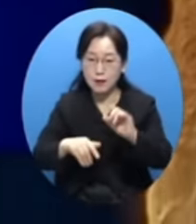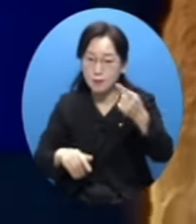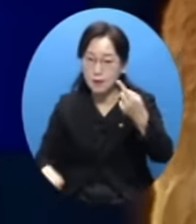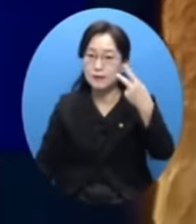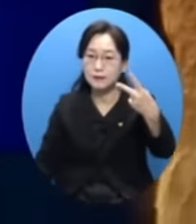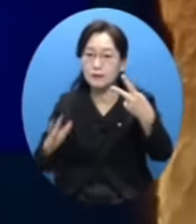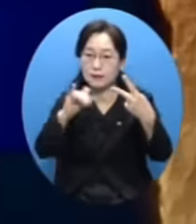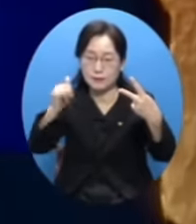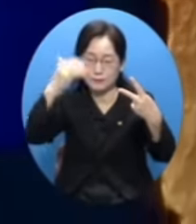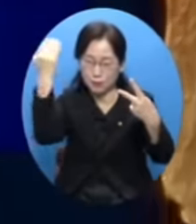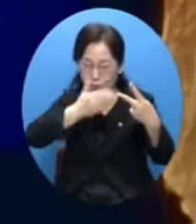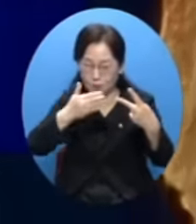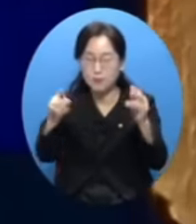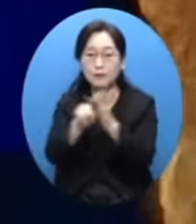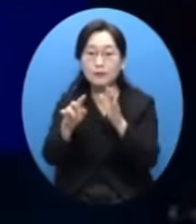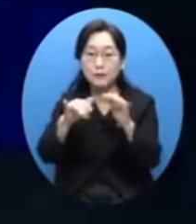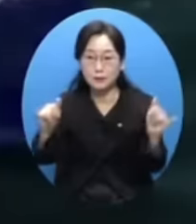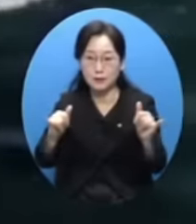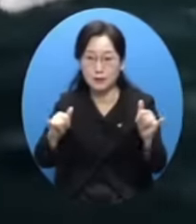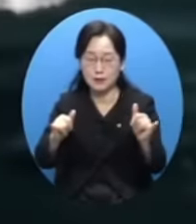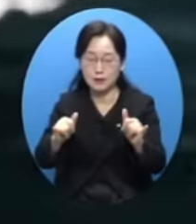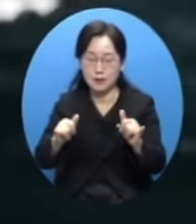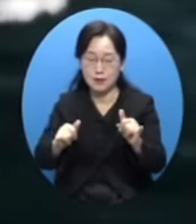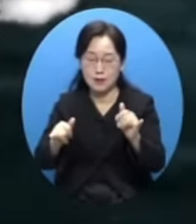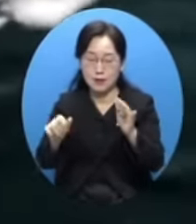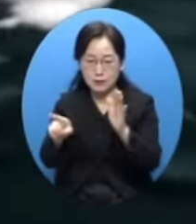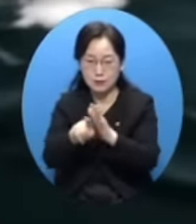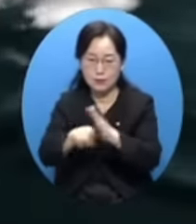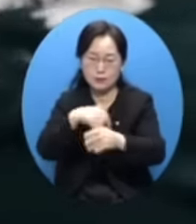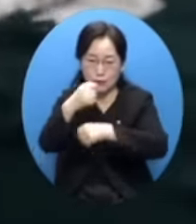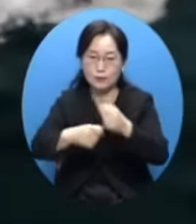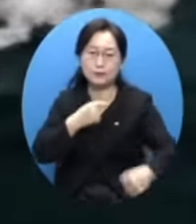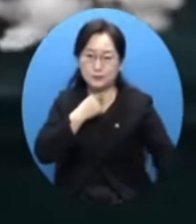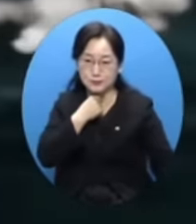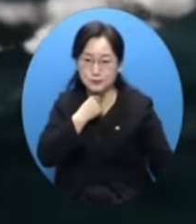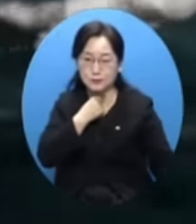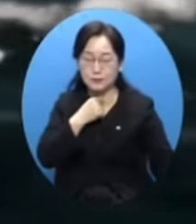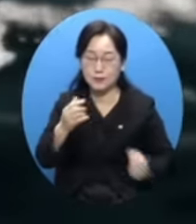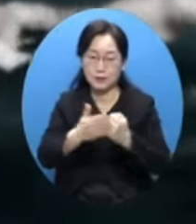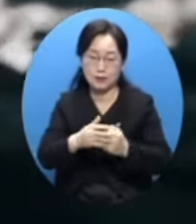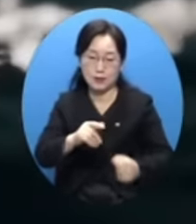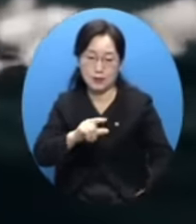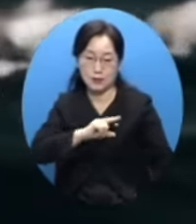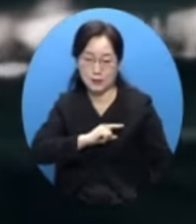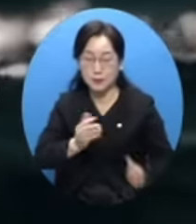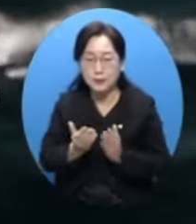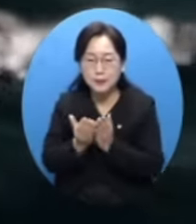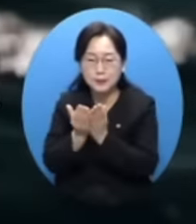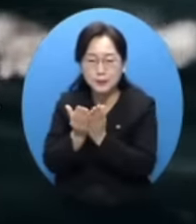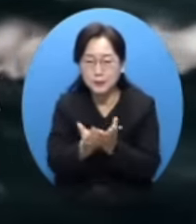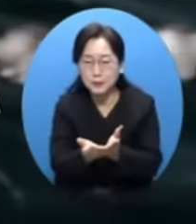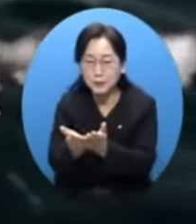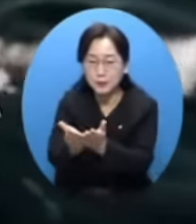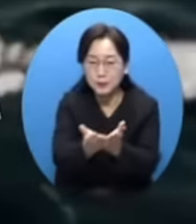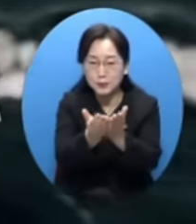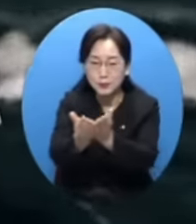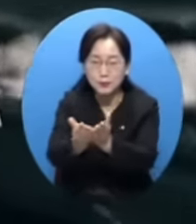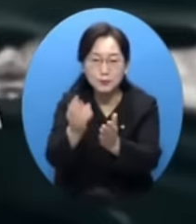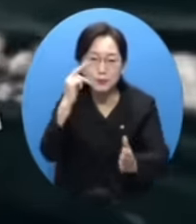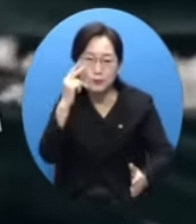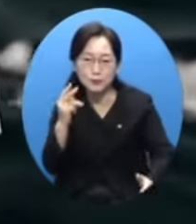신앙인들이 신앙의 자유를 지키기 위해서 메이플라워를 타고 미국으로 건너갑니다.